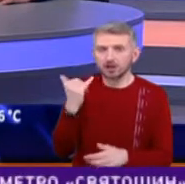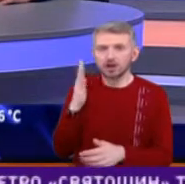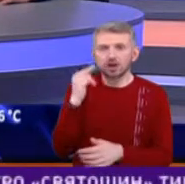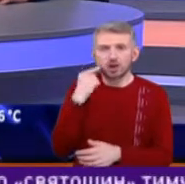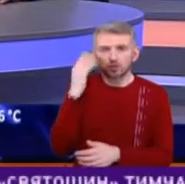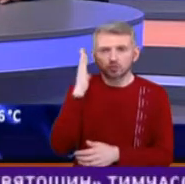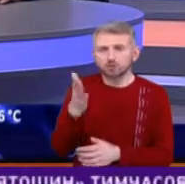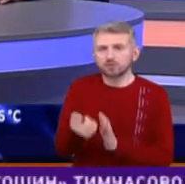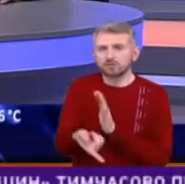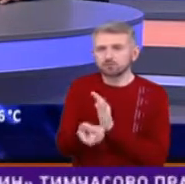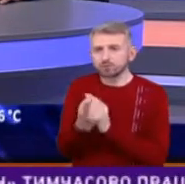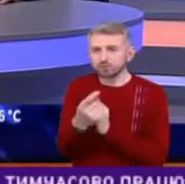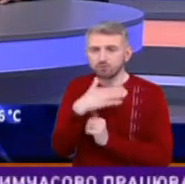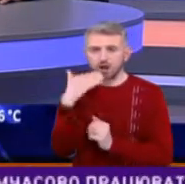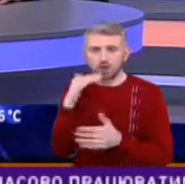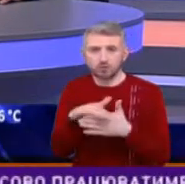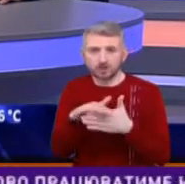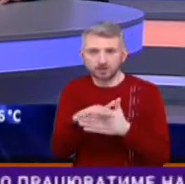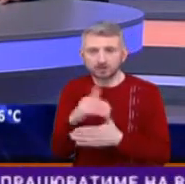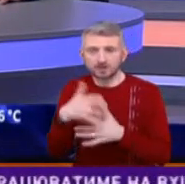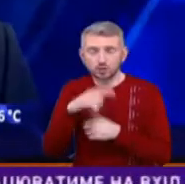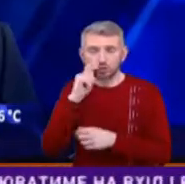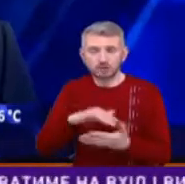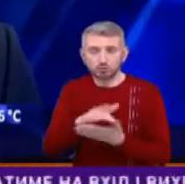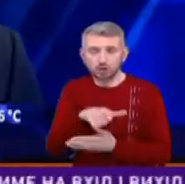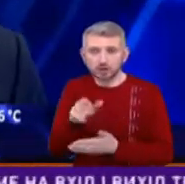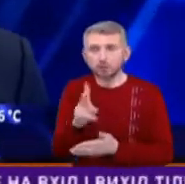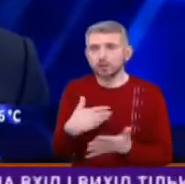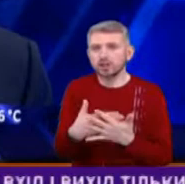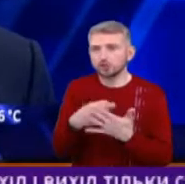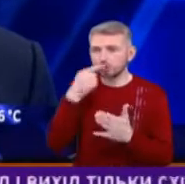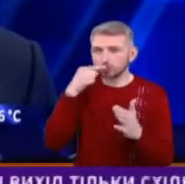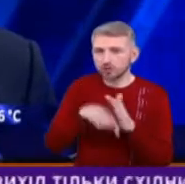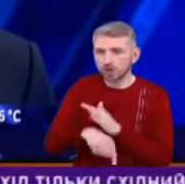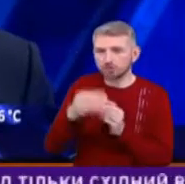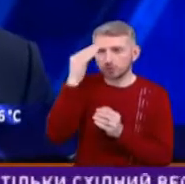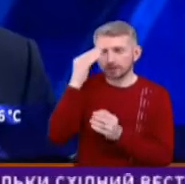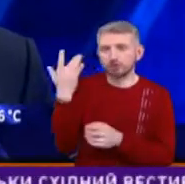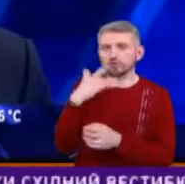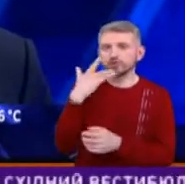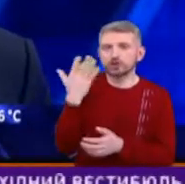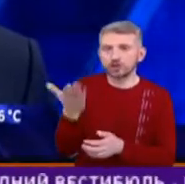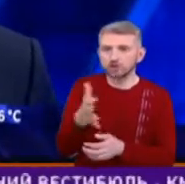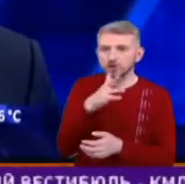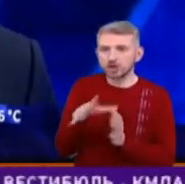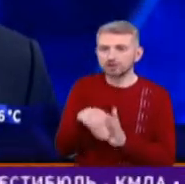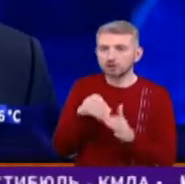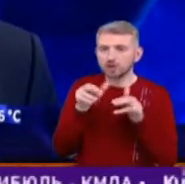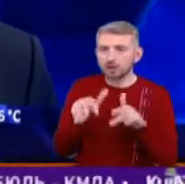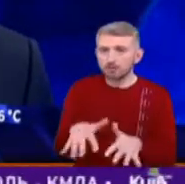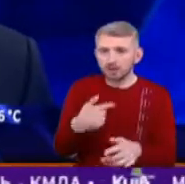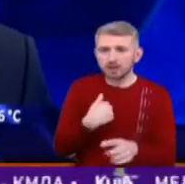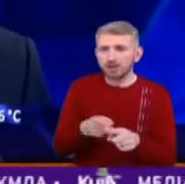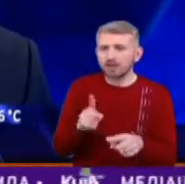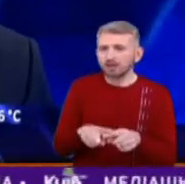дуже багато прізвищ цікавих, в тому числі серед українських політиків, які нібито втручалися в позицію Сполучених Штатів під час виборчої кампанії. Я